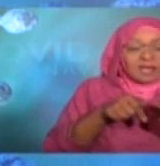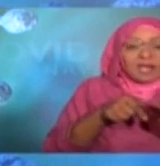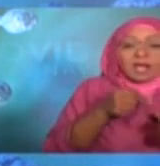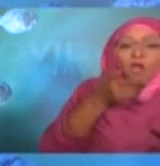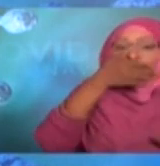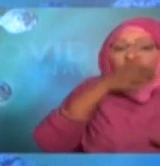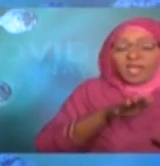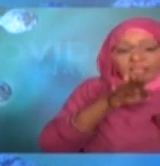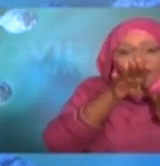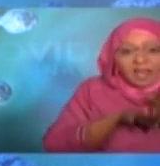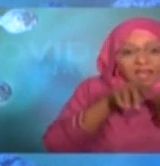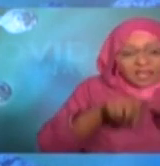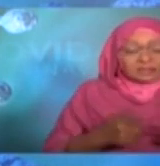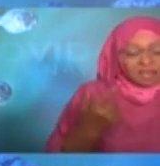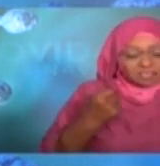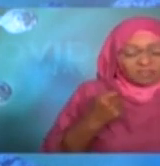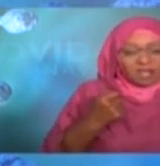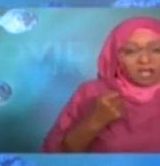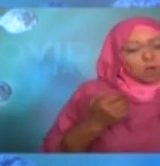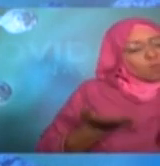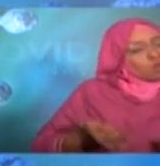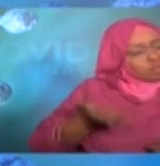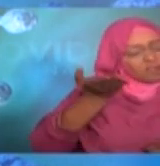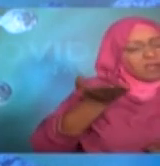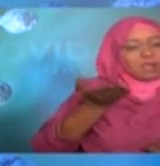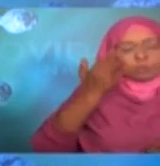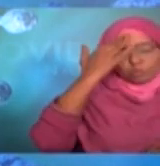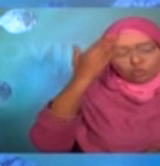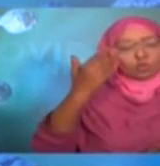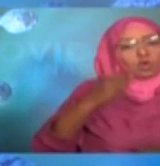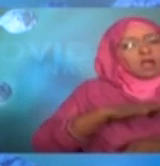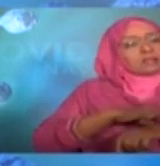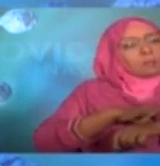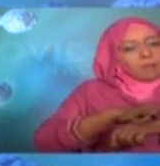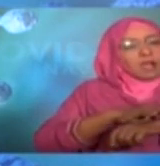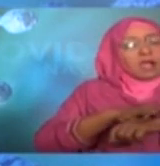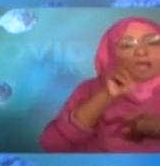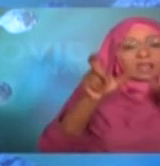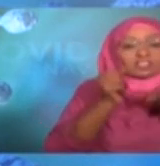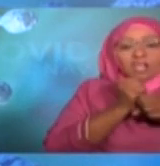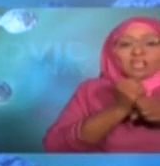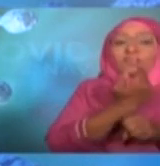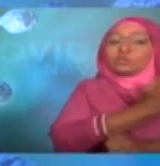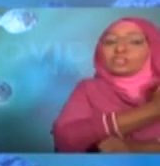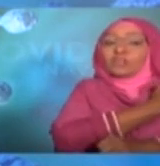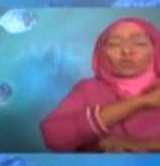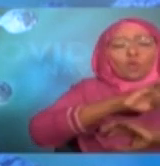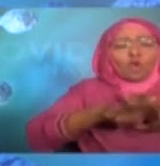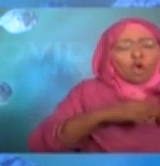ارتفاع، وهذا يشكر عليه الطواقم والكوادر الصحية والطبية اللي مشرفة على علاج